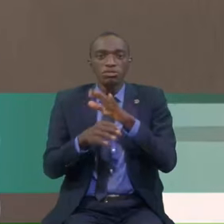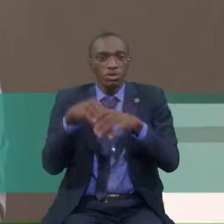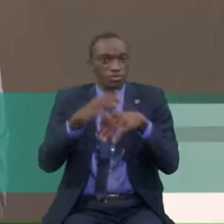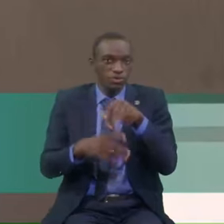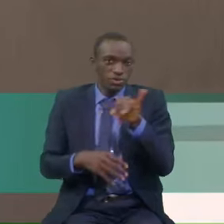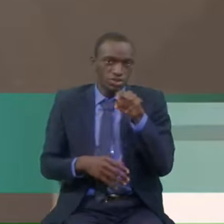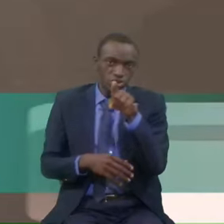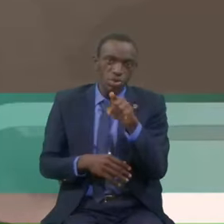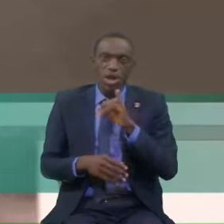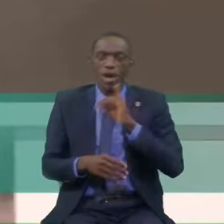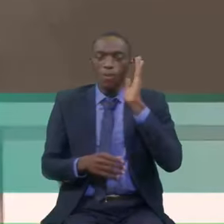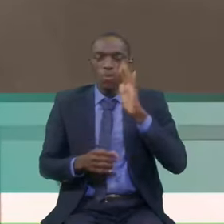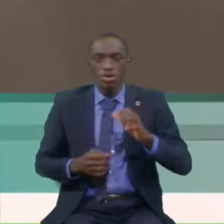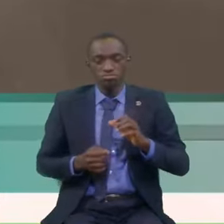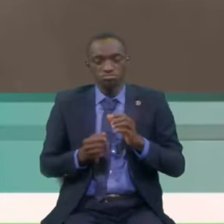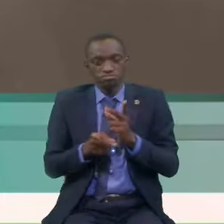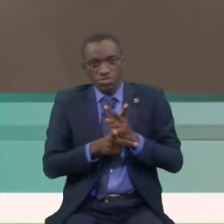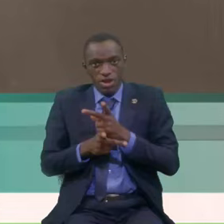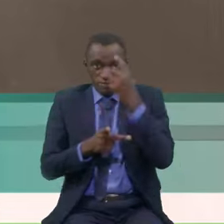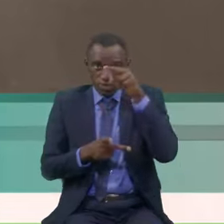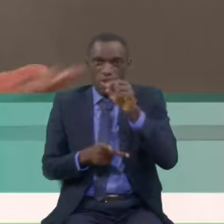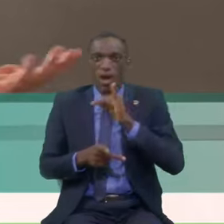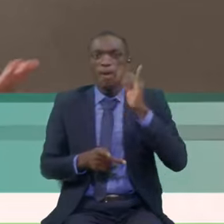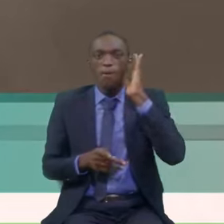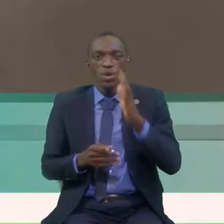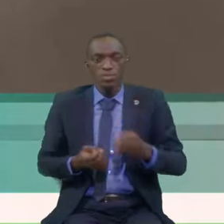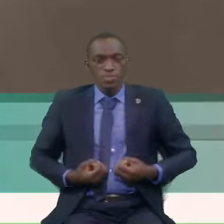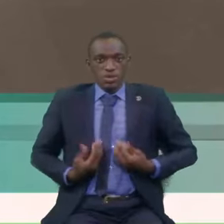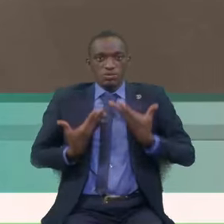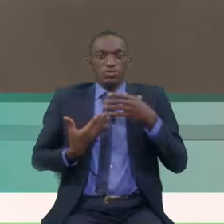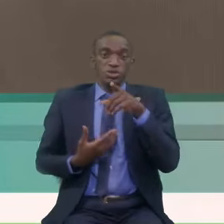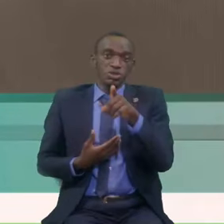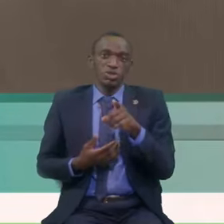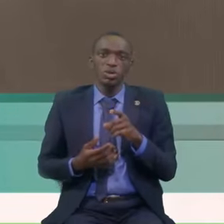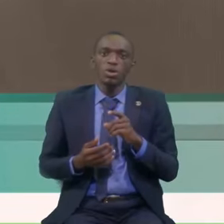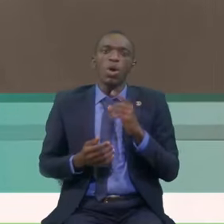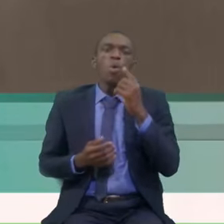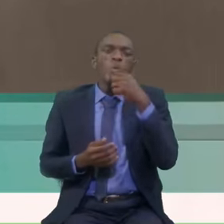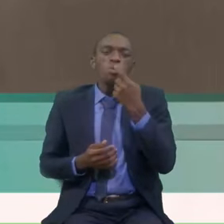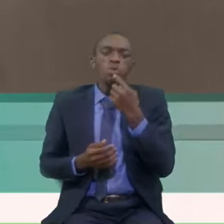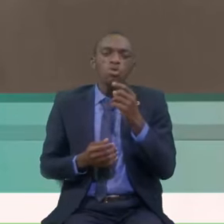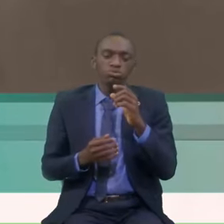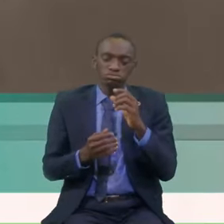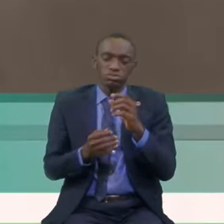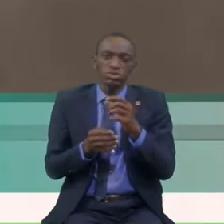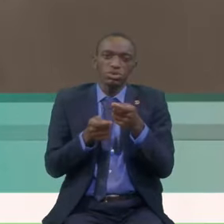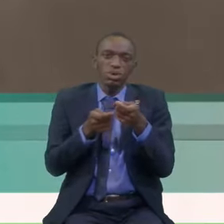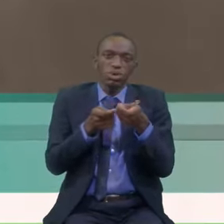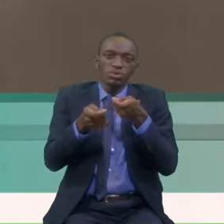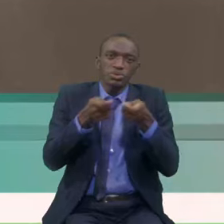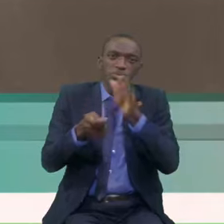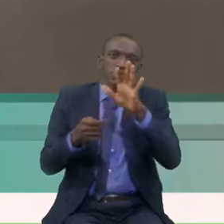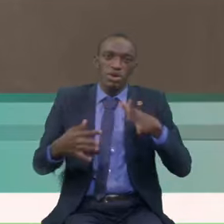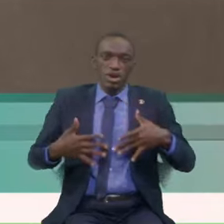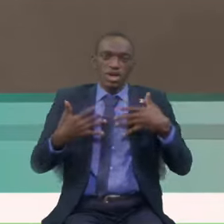de vous, je vous cultivais, et je m'en vais. Qui va cultiver votre vie maintenant? Qui